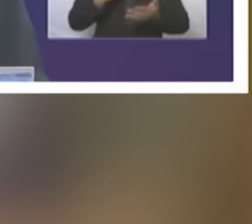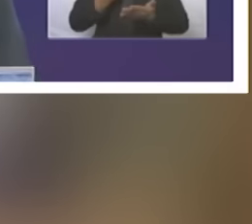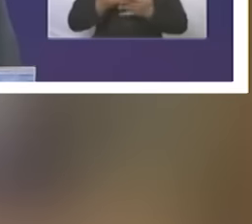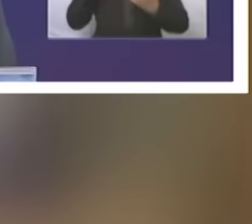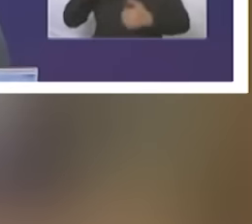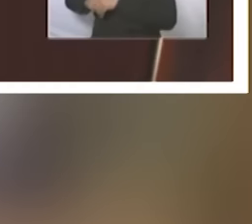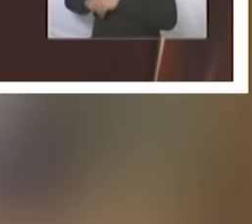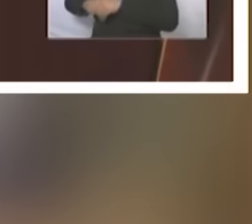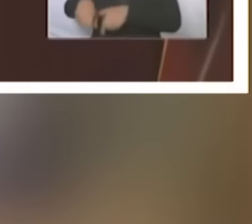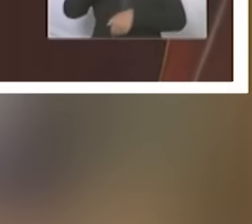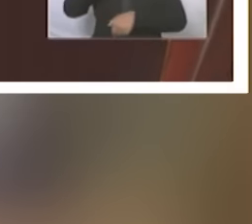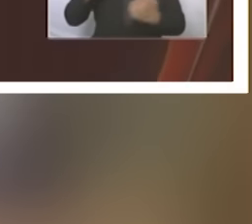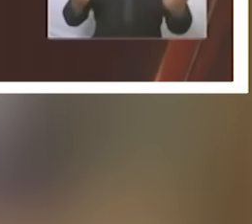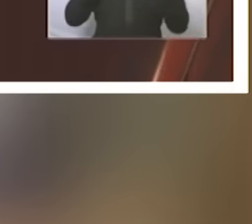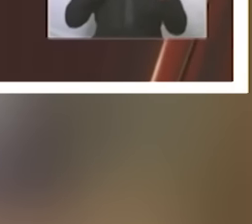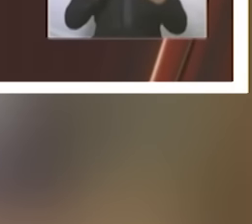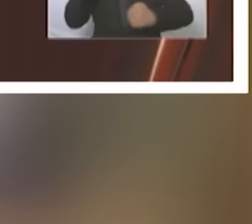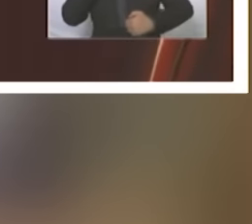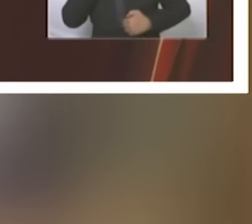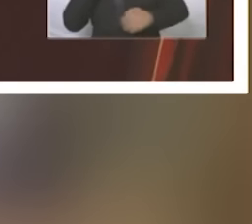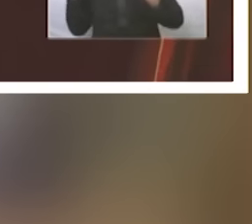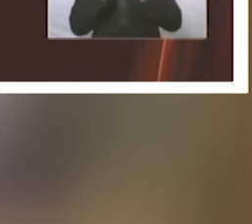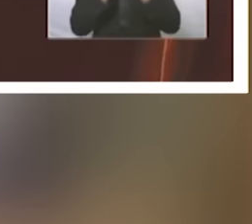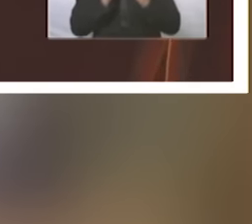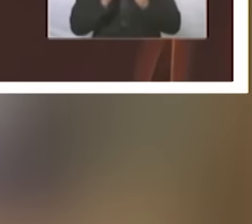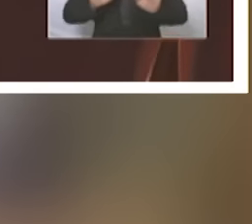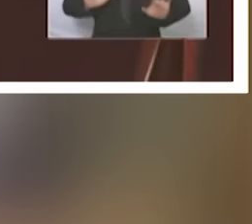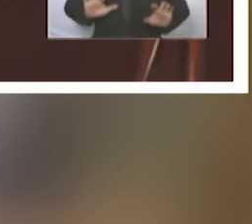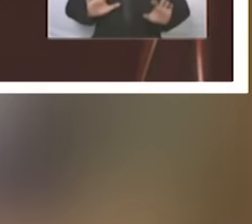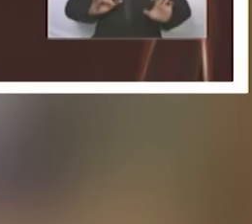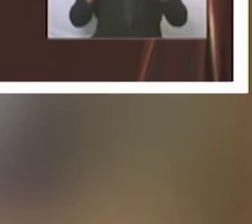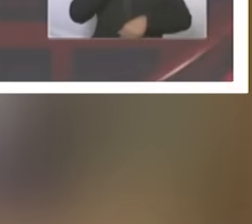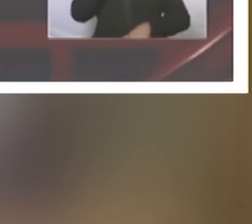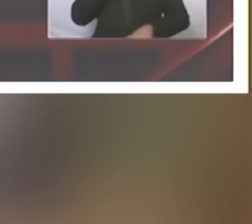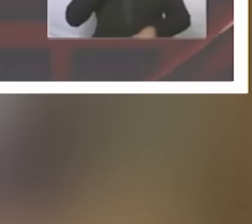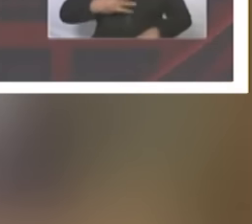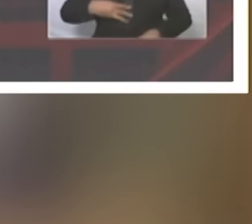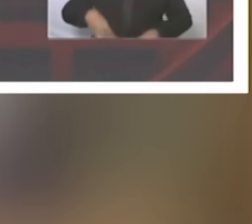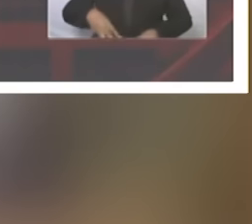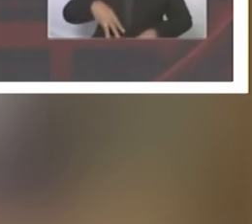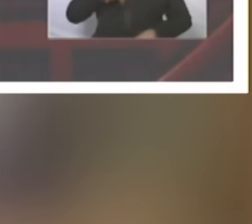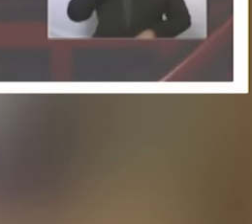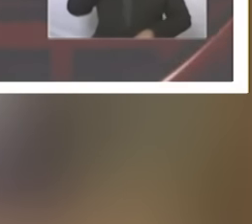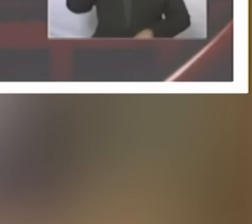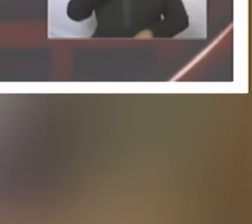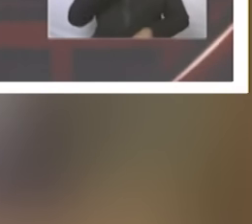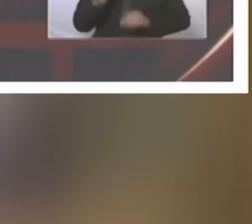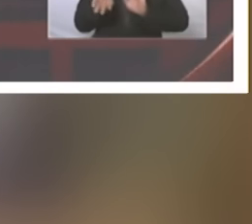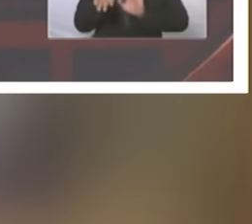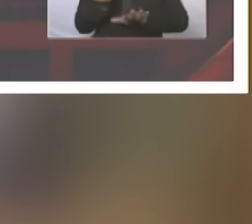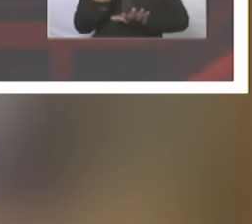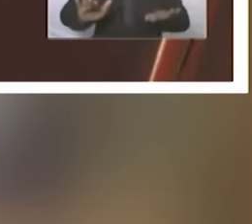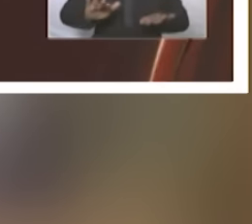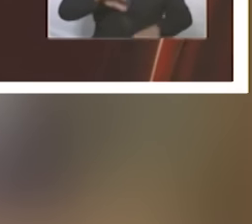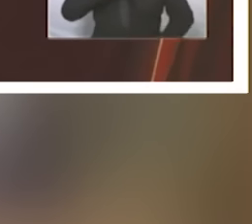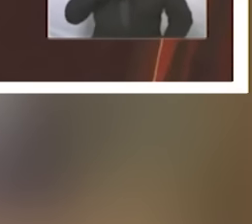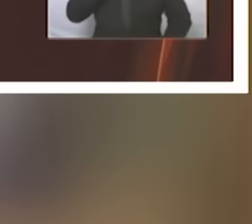dengan akronim atau dengan satu lokus teknis yang